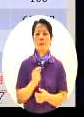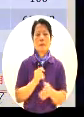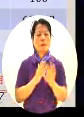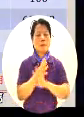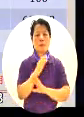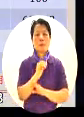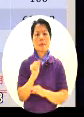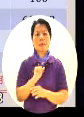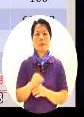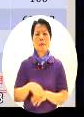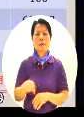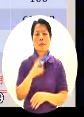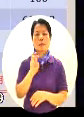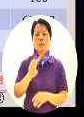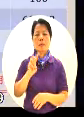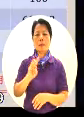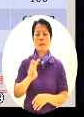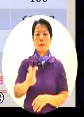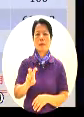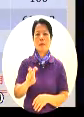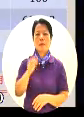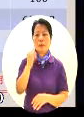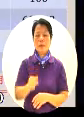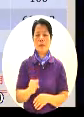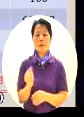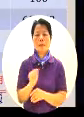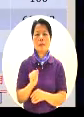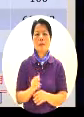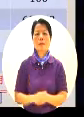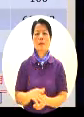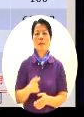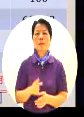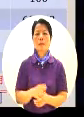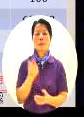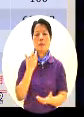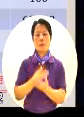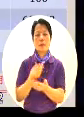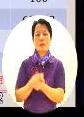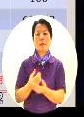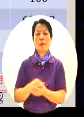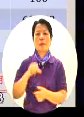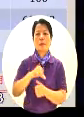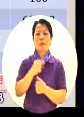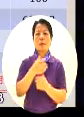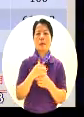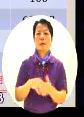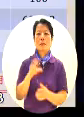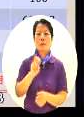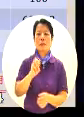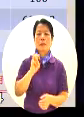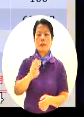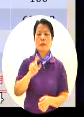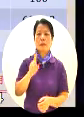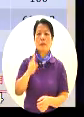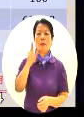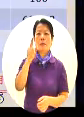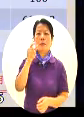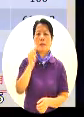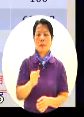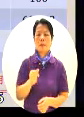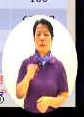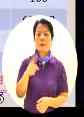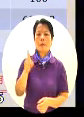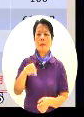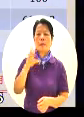过120亿哈，咱债务还本的部分哈是31亿哈1000万哈，所